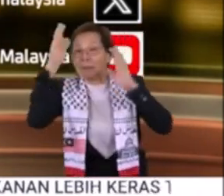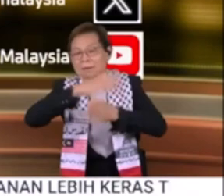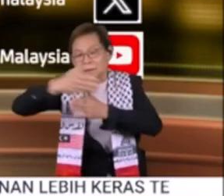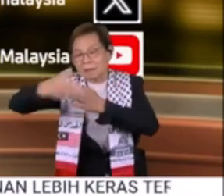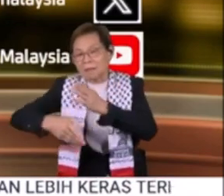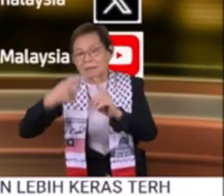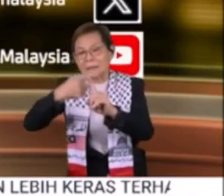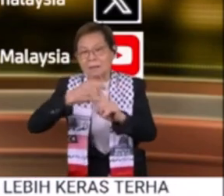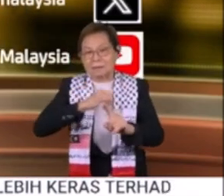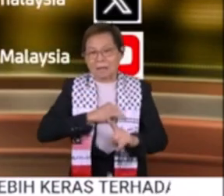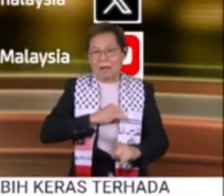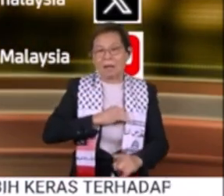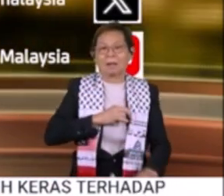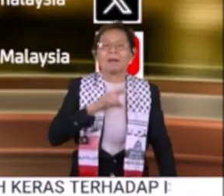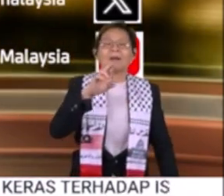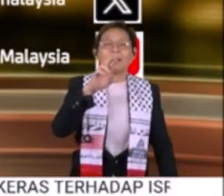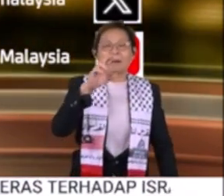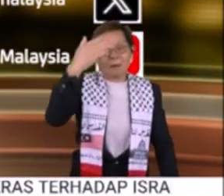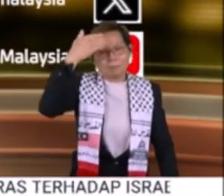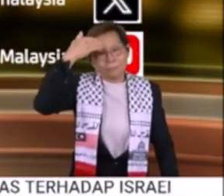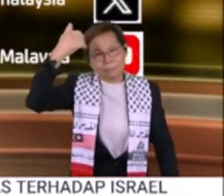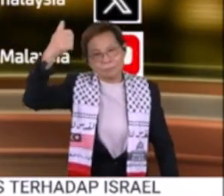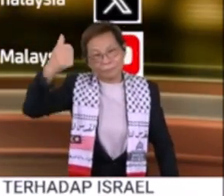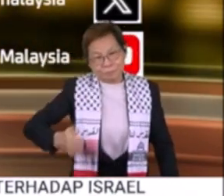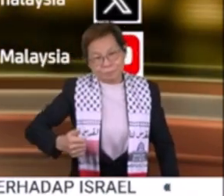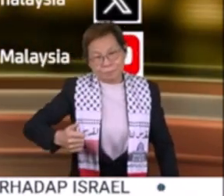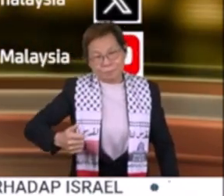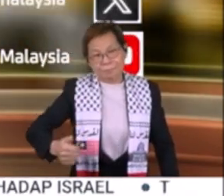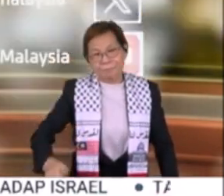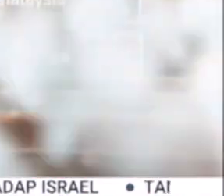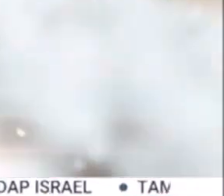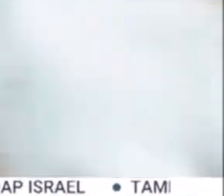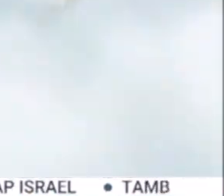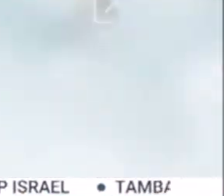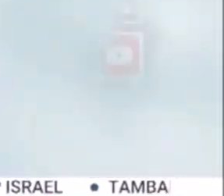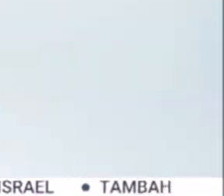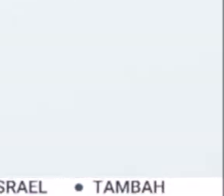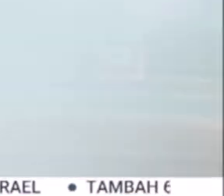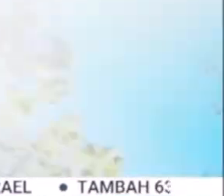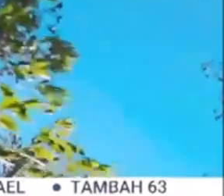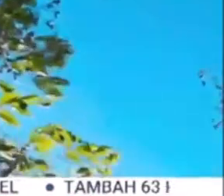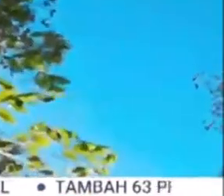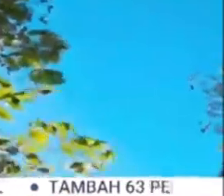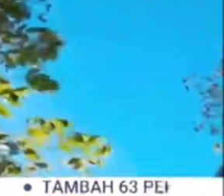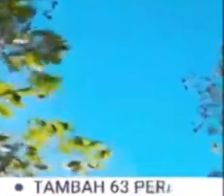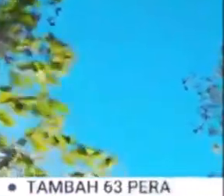Sekian daripada saya, Ruzamin. Assalamualaikum.